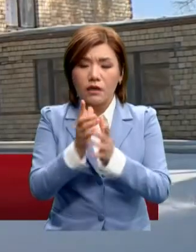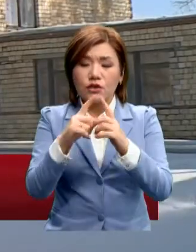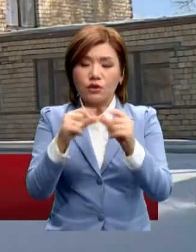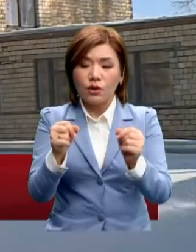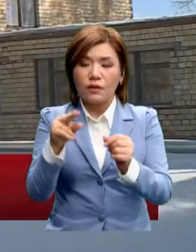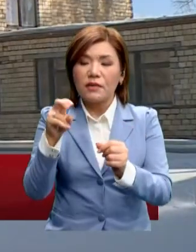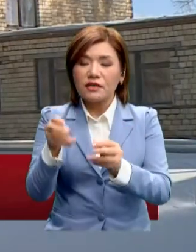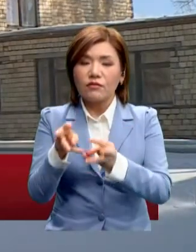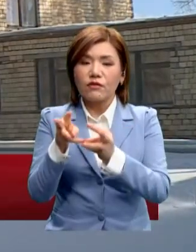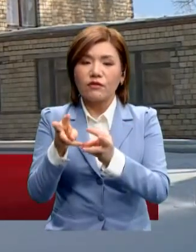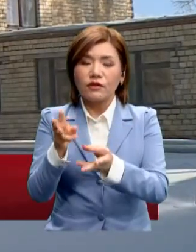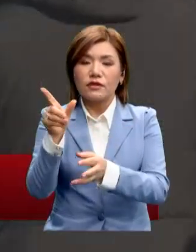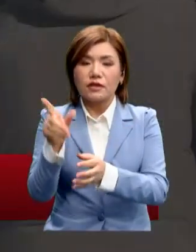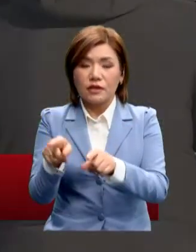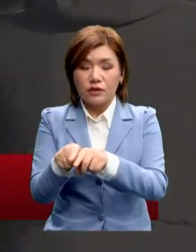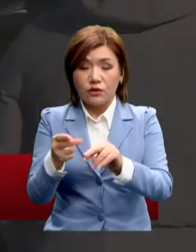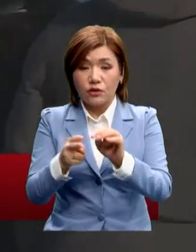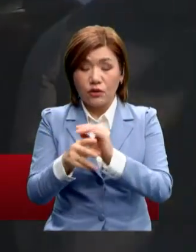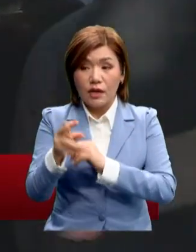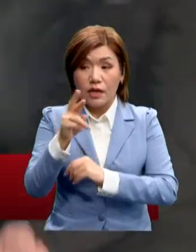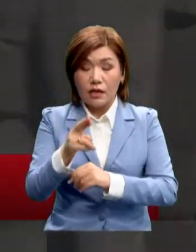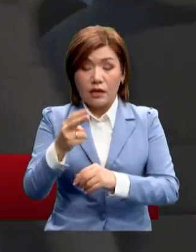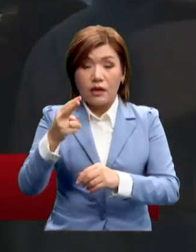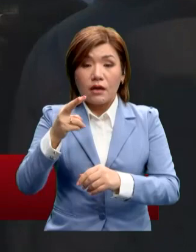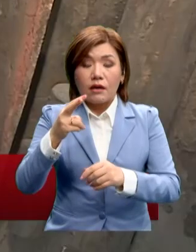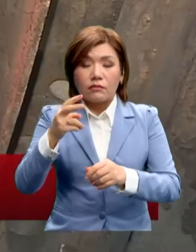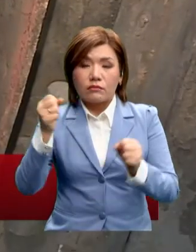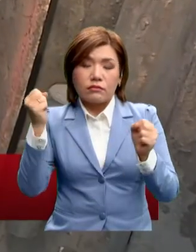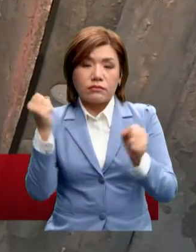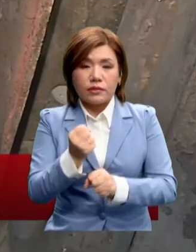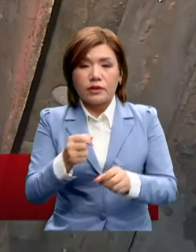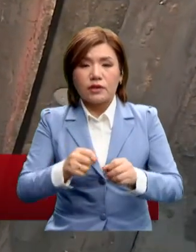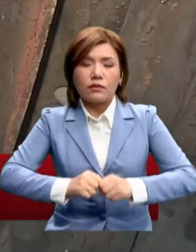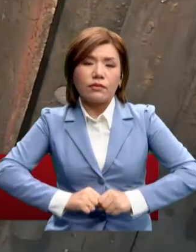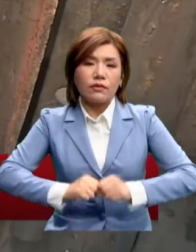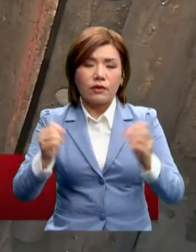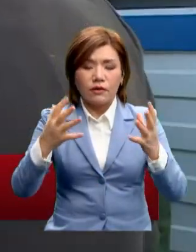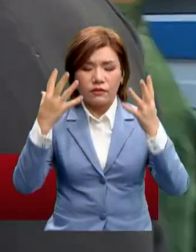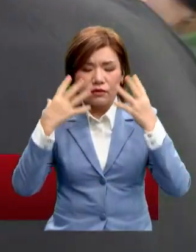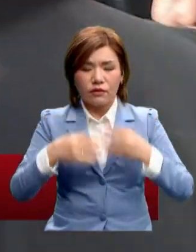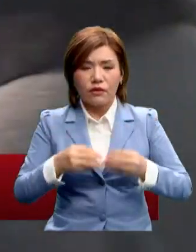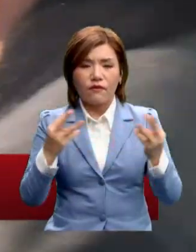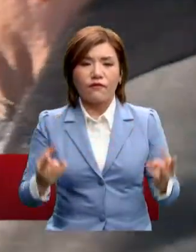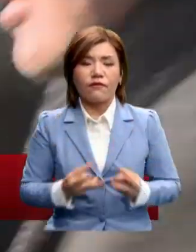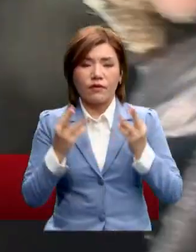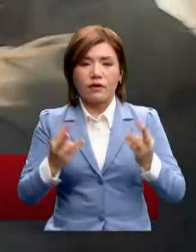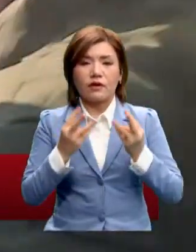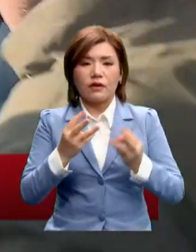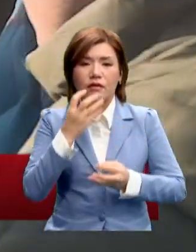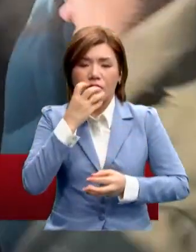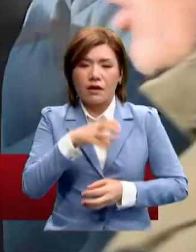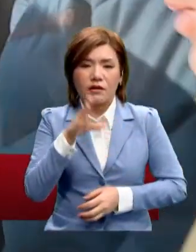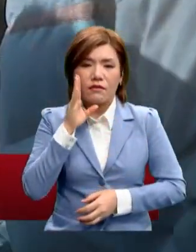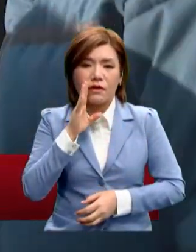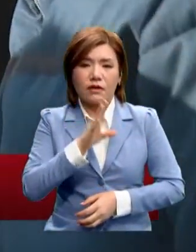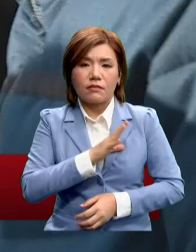жағып келген. 21 қаңтарда кенеттен пештің бірі жарылып, ыстық су атылғанда оның денесінің 70% күйіп қалған.